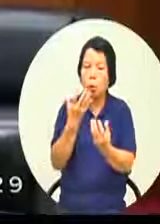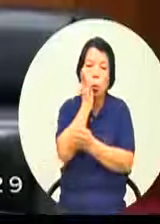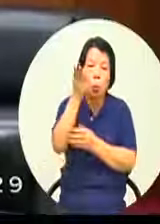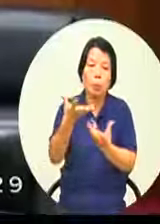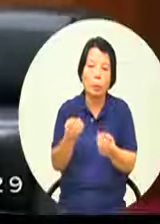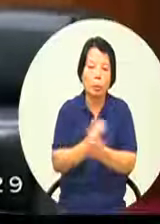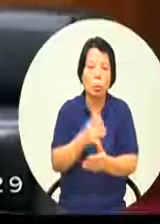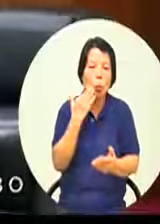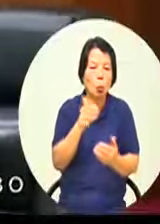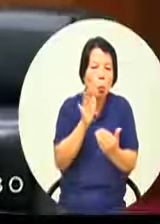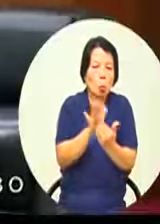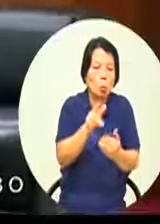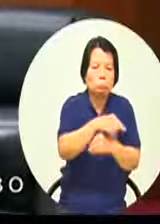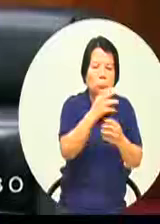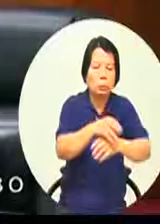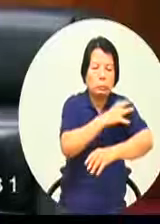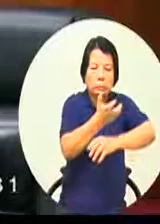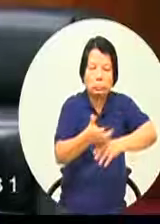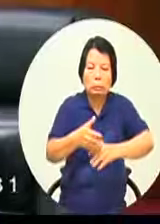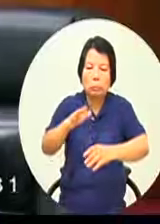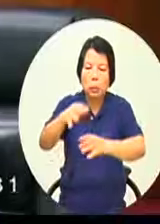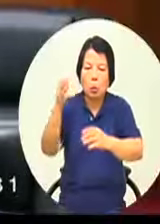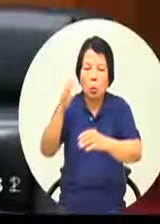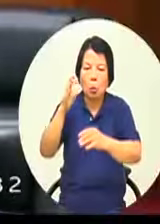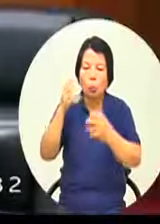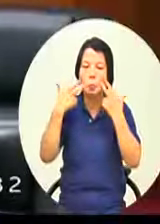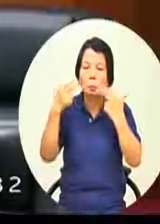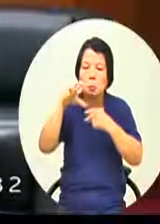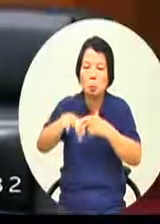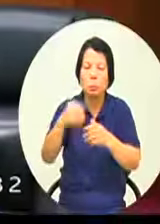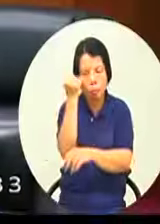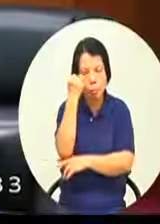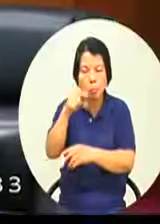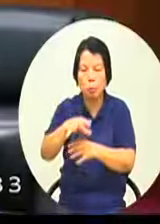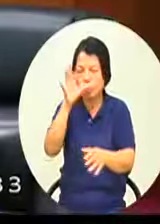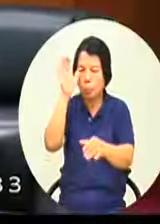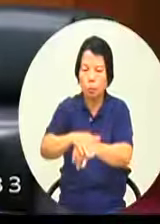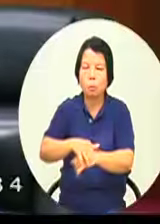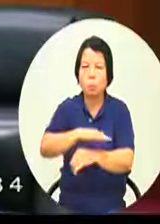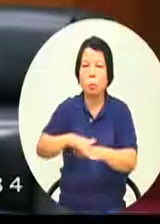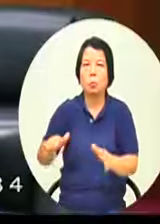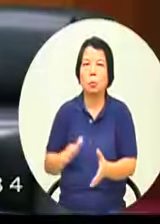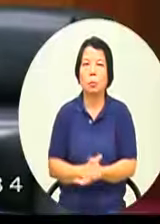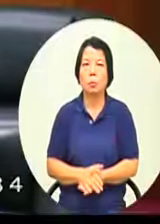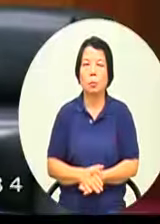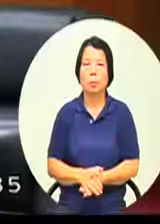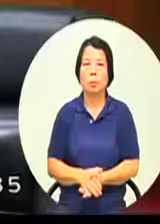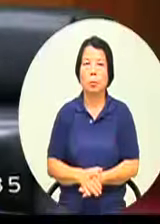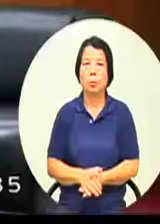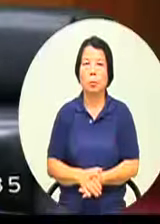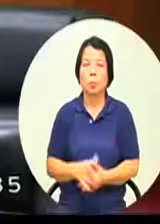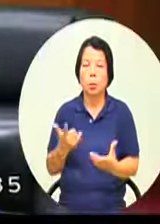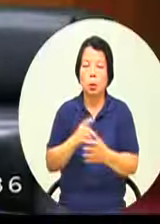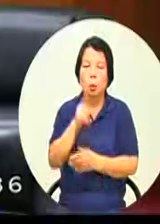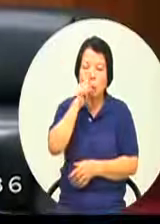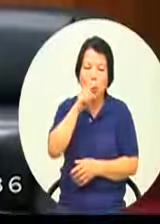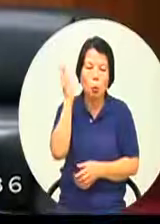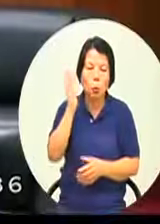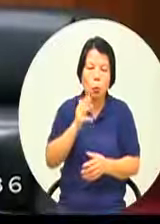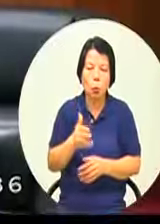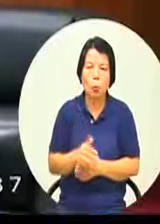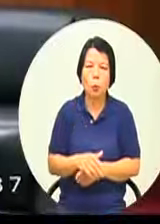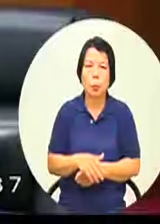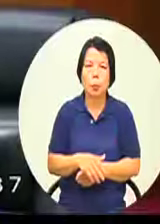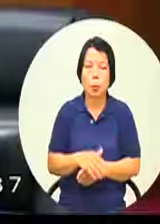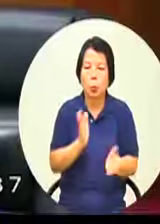一个清疏哈，这个是第三个部分了哈。那第四个部分，我们那个污水处理厂也是水利局嘛